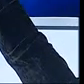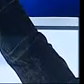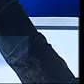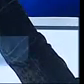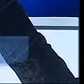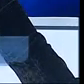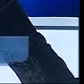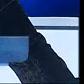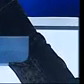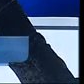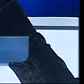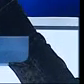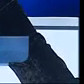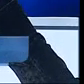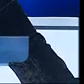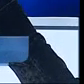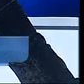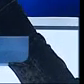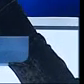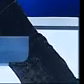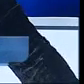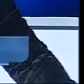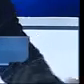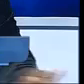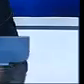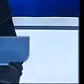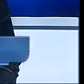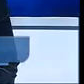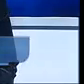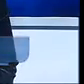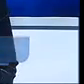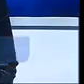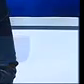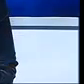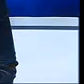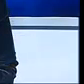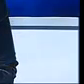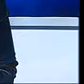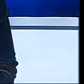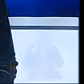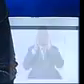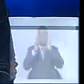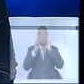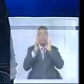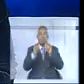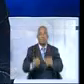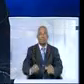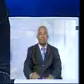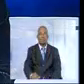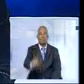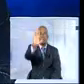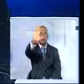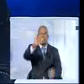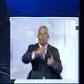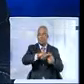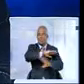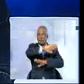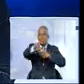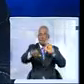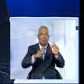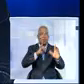Bienvenue à tous. Le chef de l'État a pris part hier à l'ouverture du débat général de la 68e session de